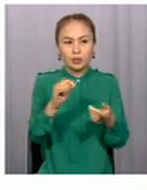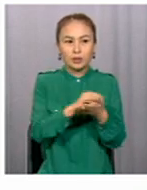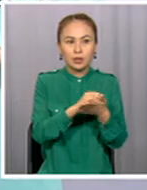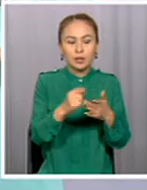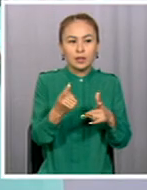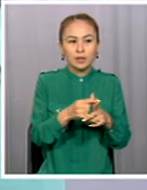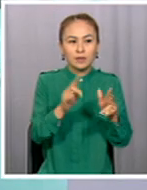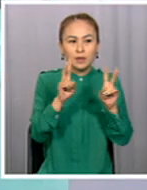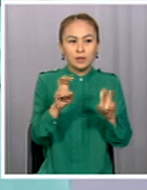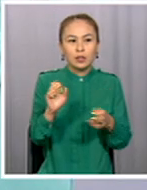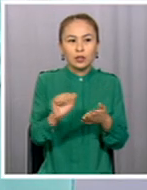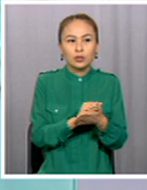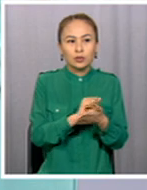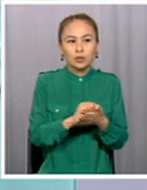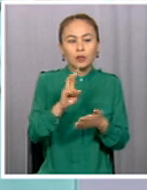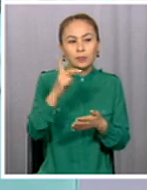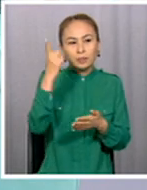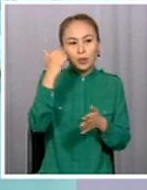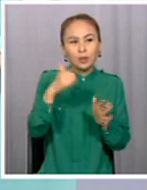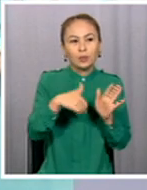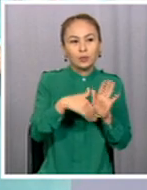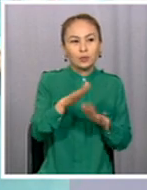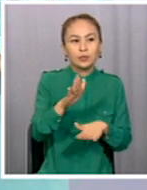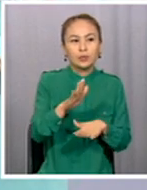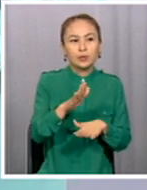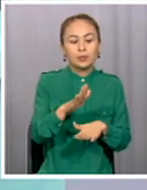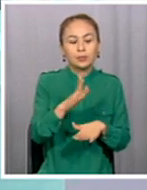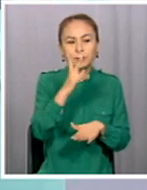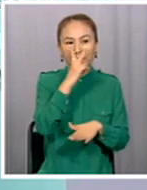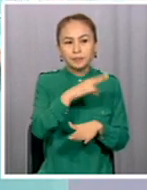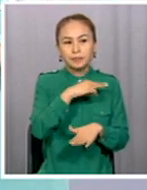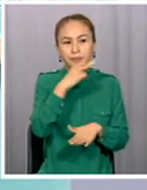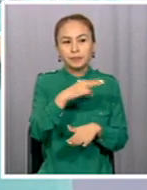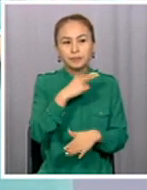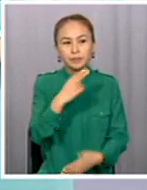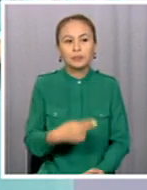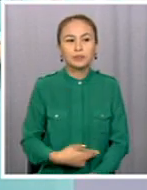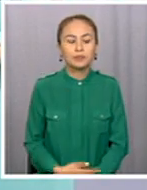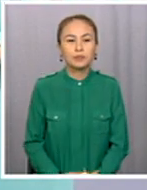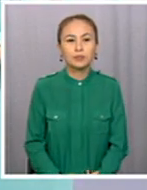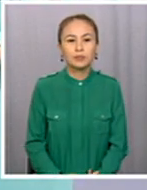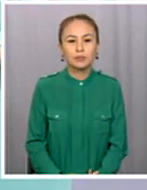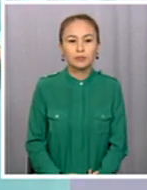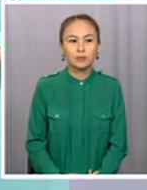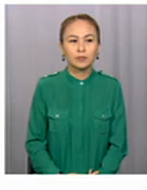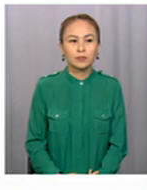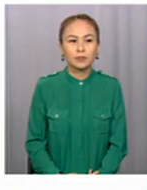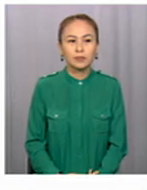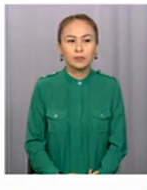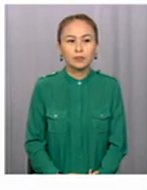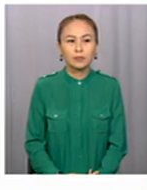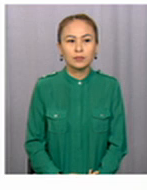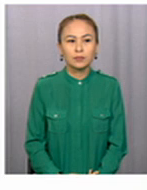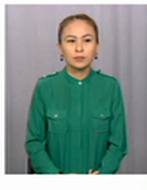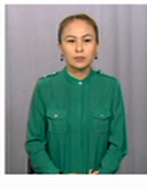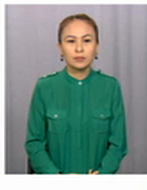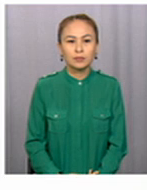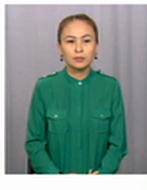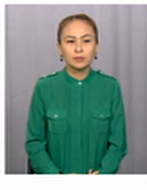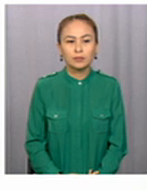аталады. Білгенге маржан, экранға назар аударсаңыздар, жылдам пернелер үйлесімін көруге